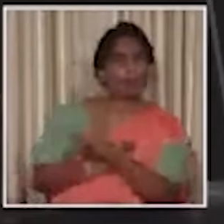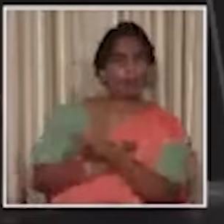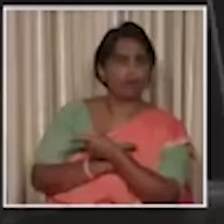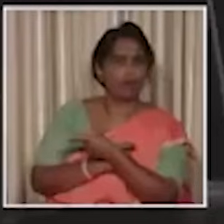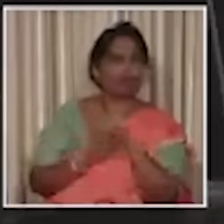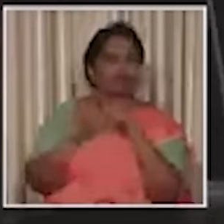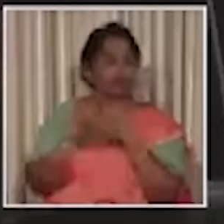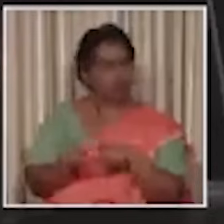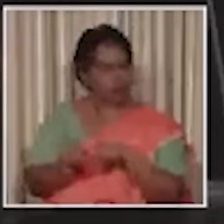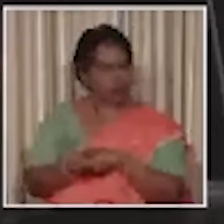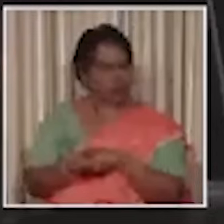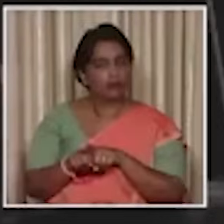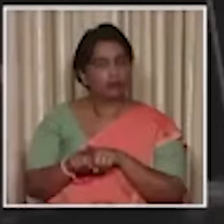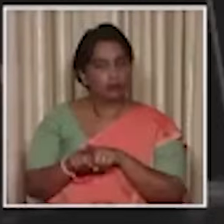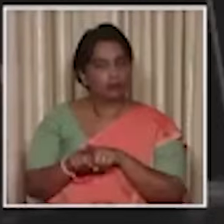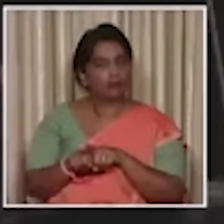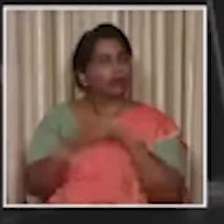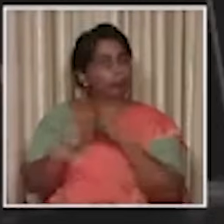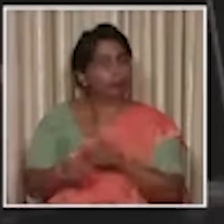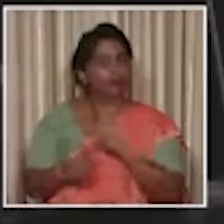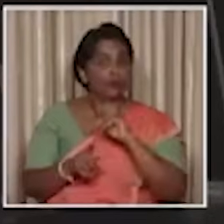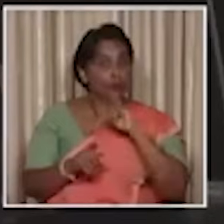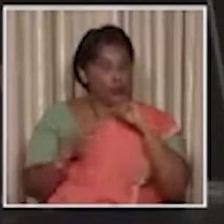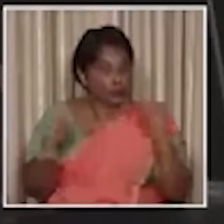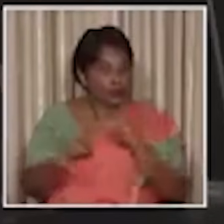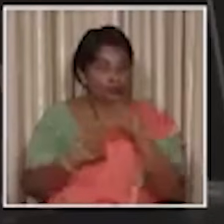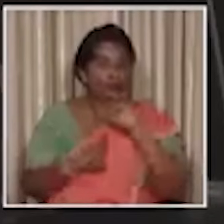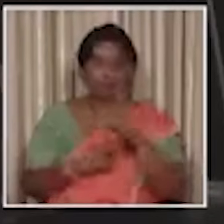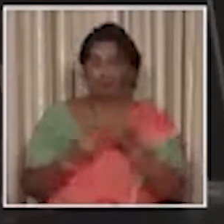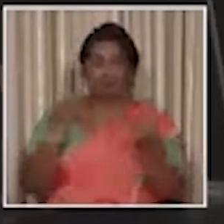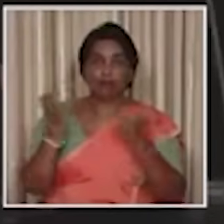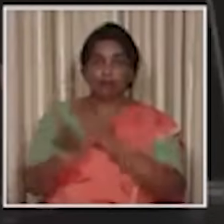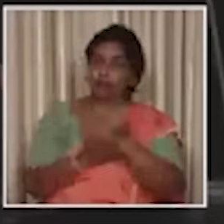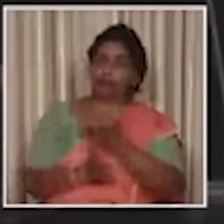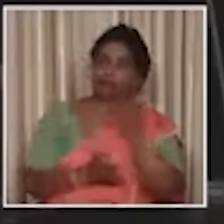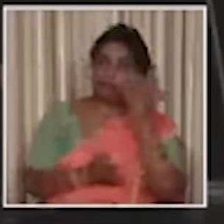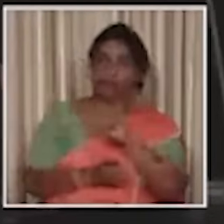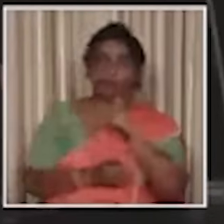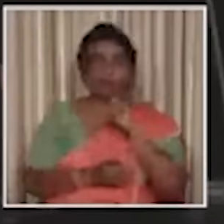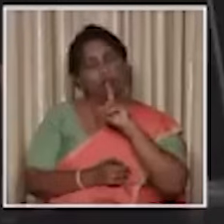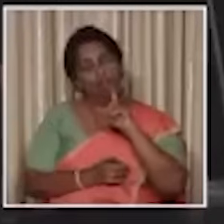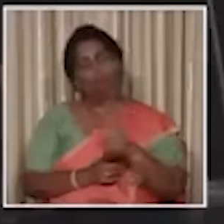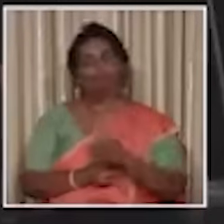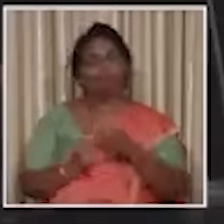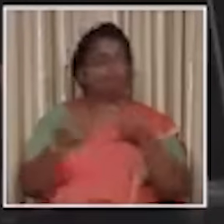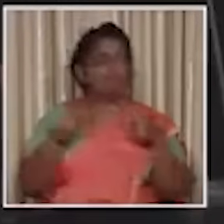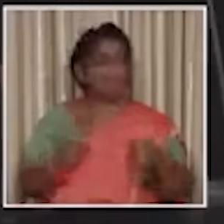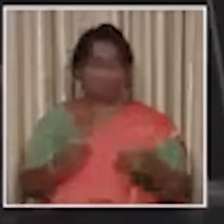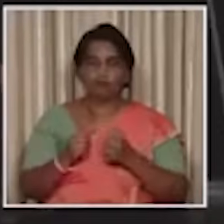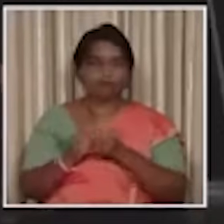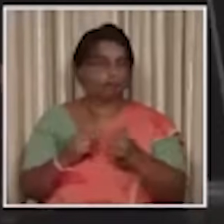ஏற்றுக்கொள்கிறீர்கள், நீதிமன்றங்கள் சொல்லுகின்றன அவர்கள் வணங்கலாம் என்று, நீதிமன்றங்கள் தடை செய்யவில்லை. ஆனால் போலீசார் மிகவும் மோசமாக